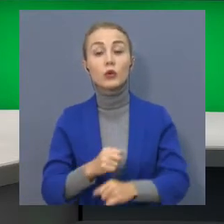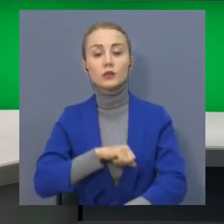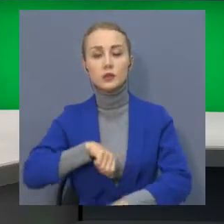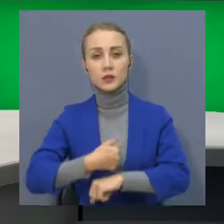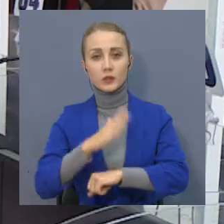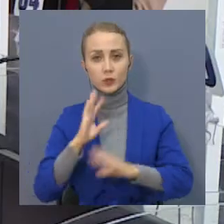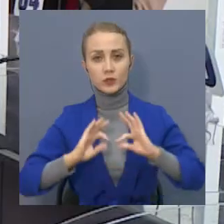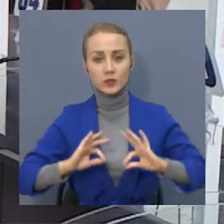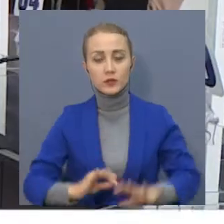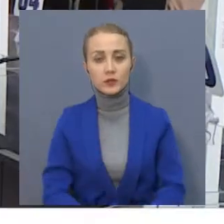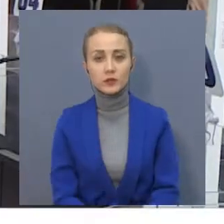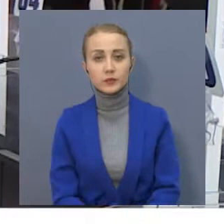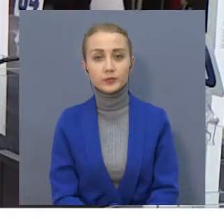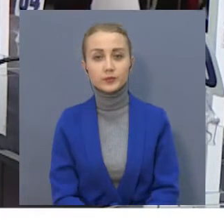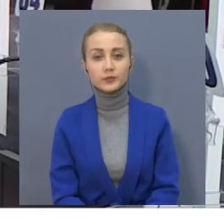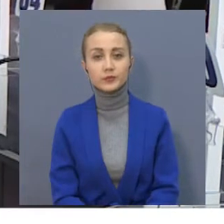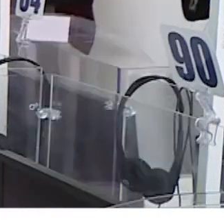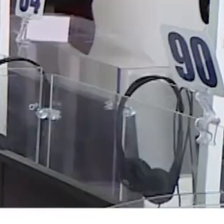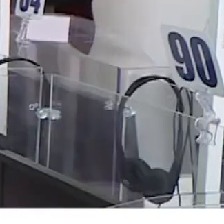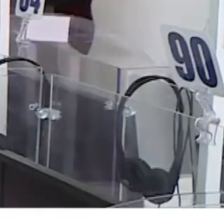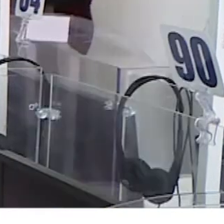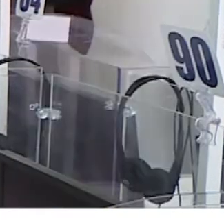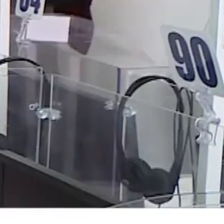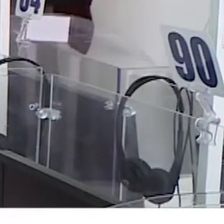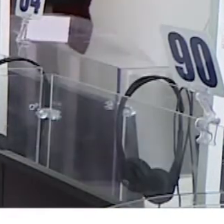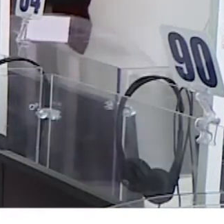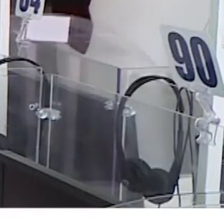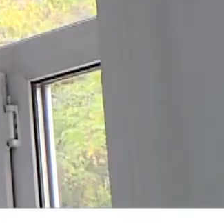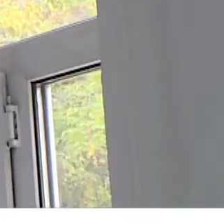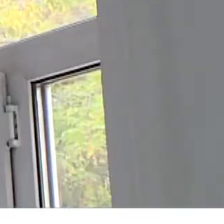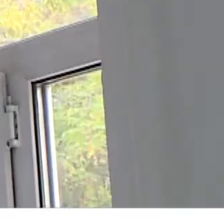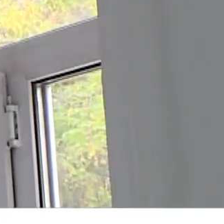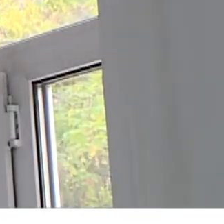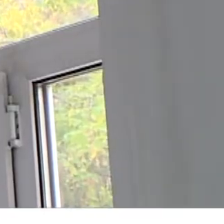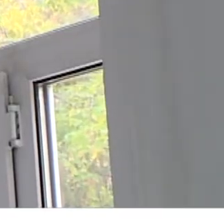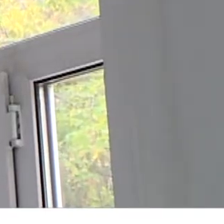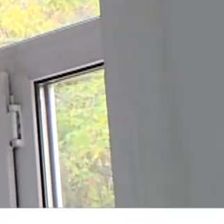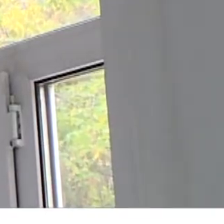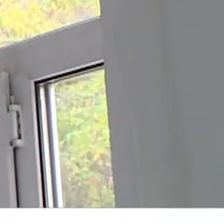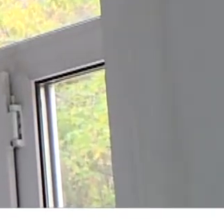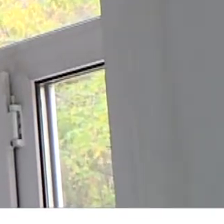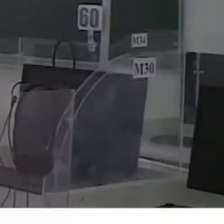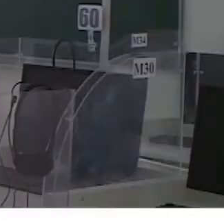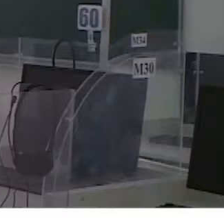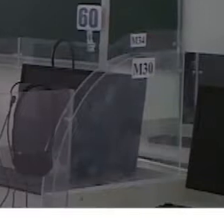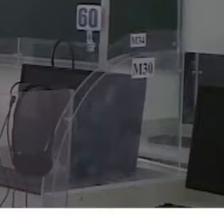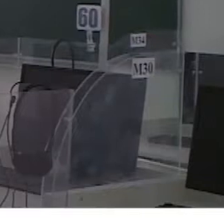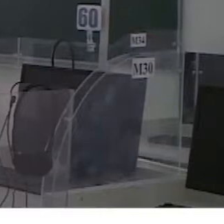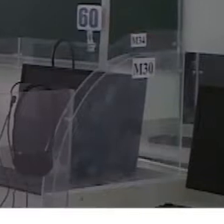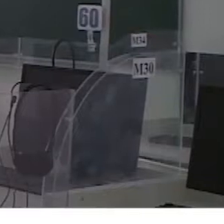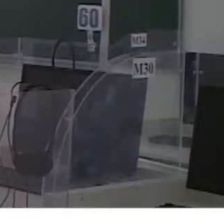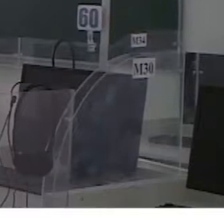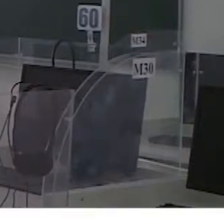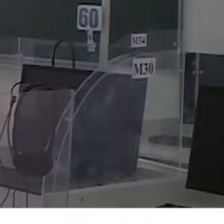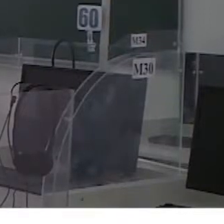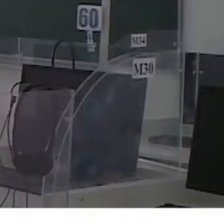айтпас. Білім саласындағы сапаны көтеріп, академиялық адалдықты қамтамасыз ету үшін облыстық Юстеди тест